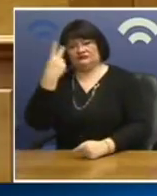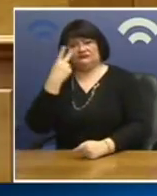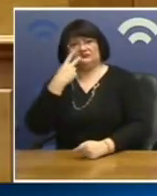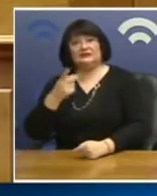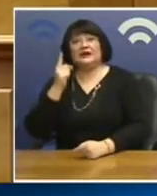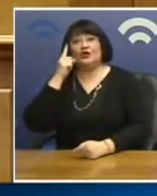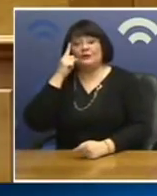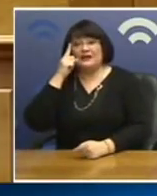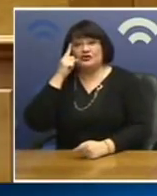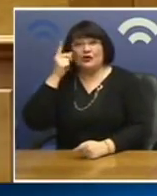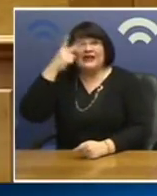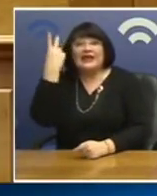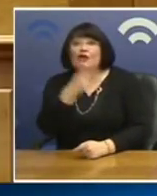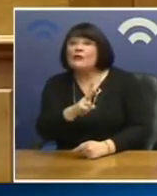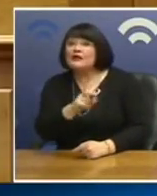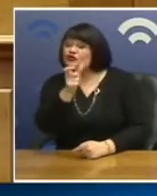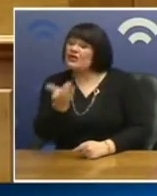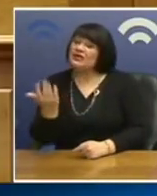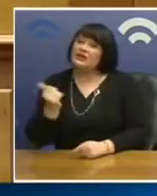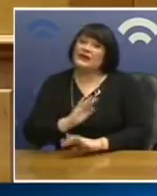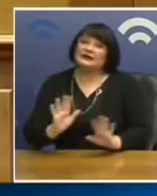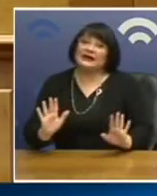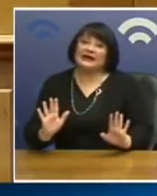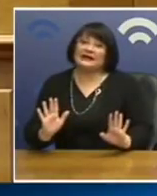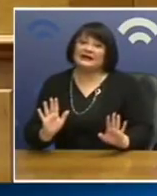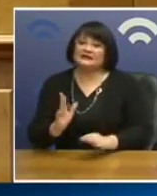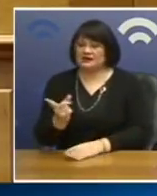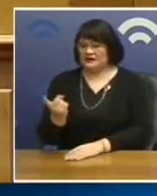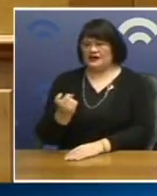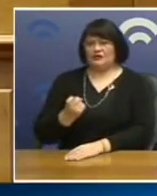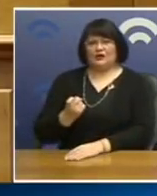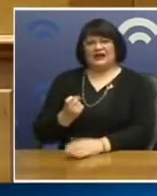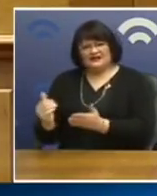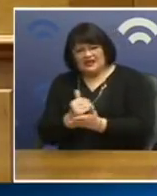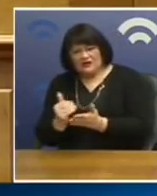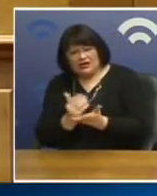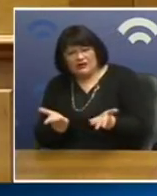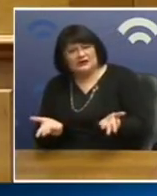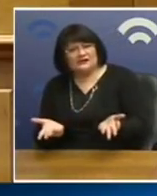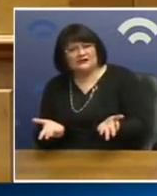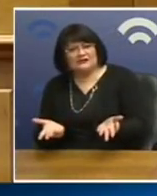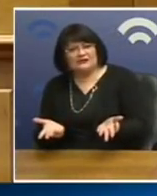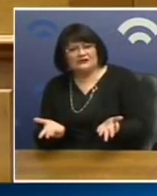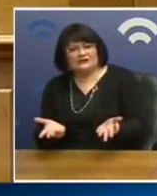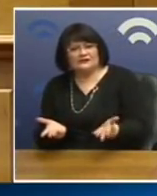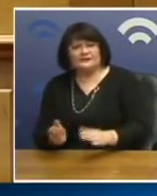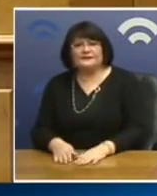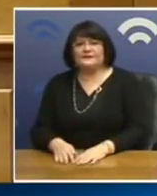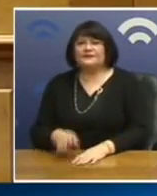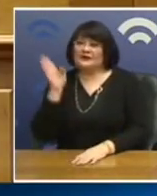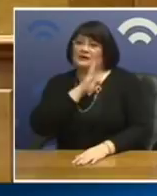είναι δικαίωμά σας είναι να προκαλείτε το κοινό περιδικαίου αίσθημα, αλλά και να διασύρετε τη χώρα